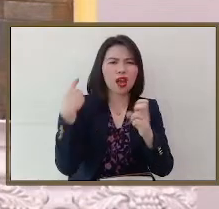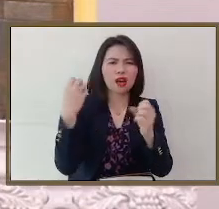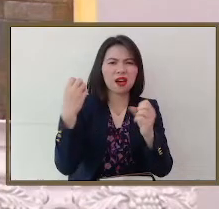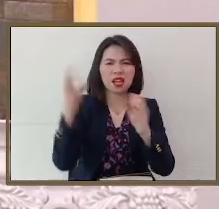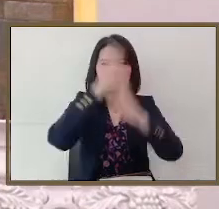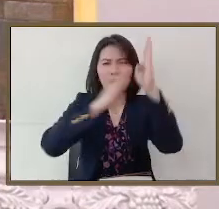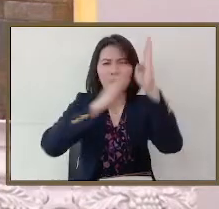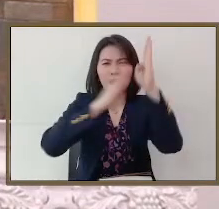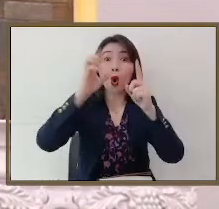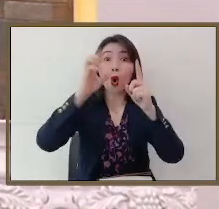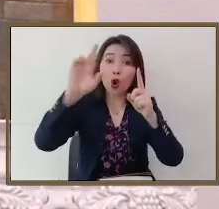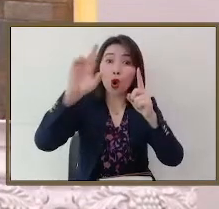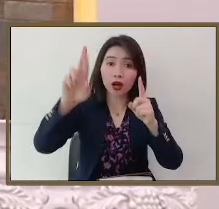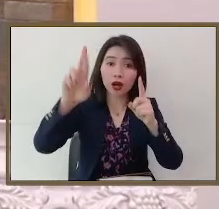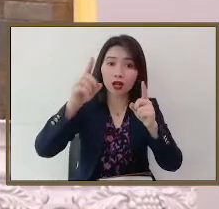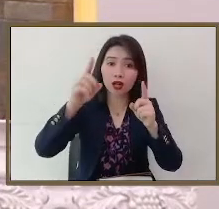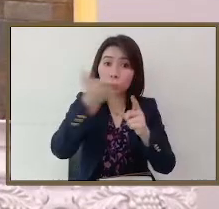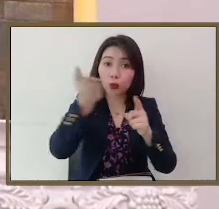Umapunta ka sa templo,